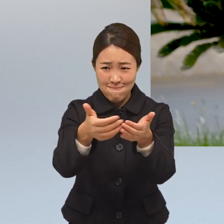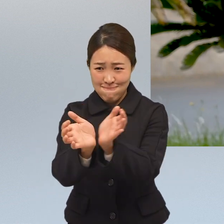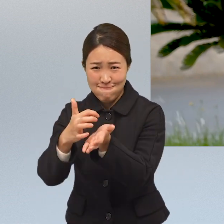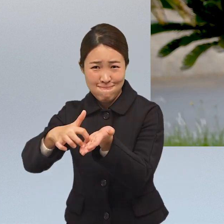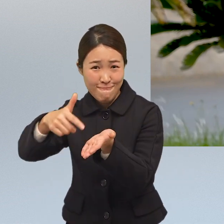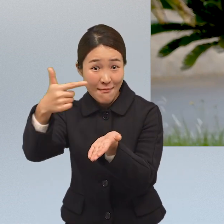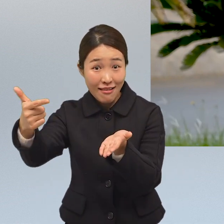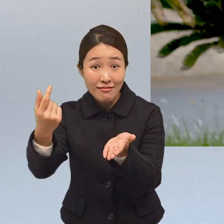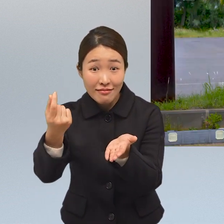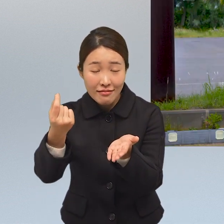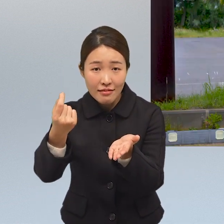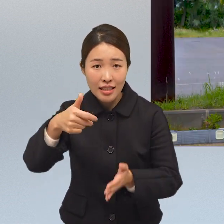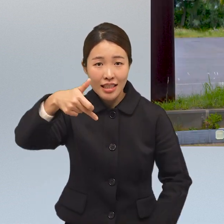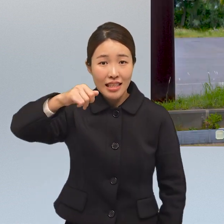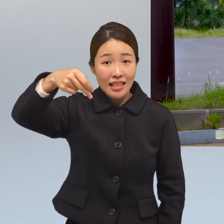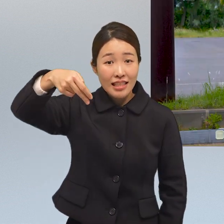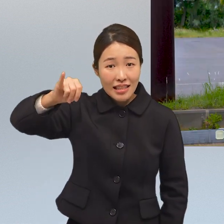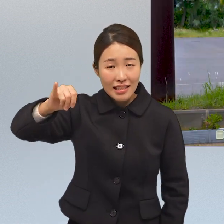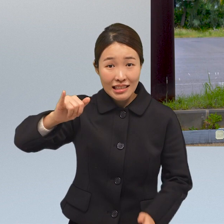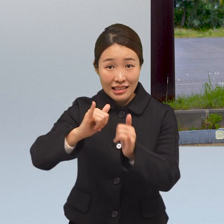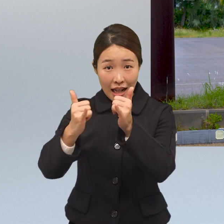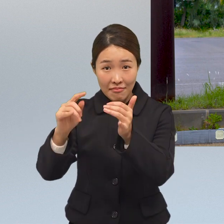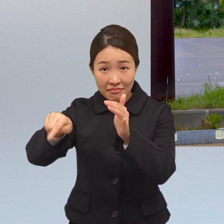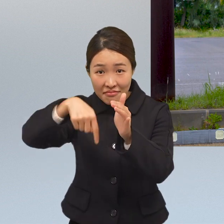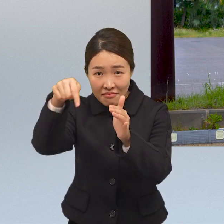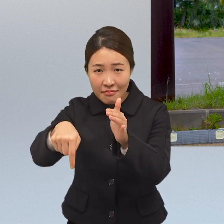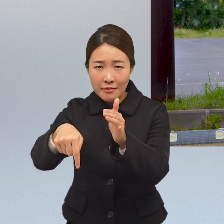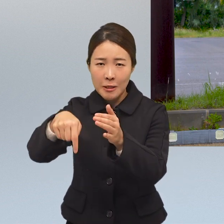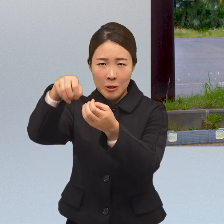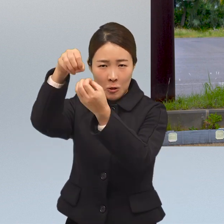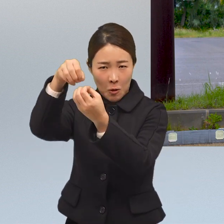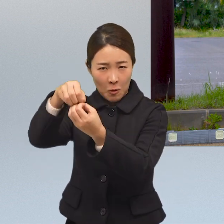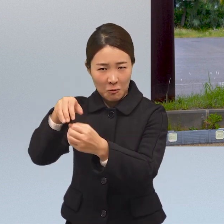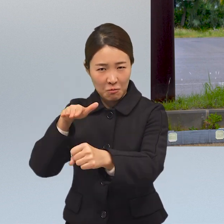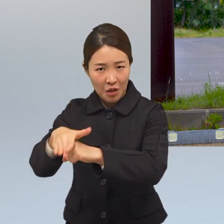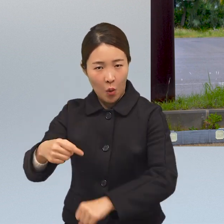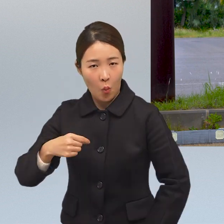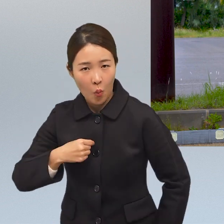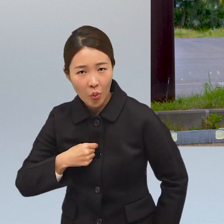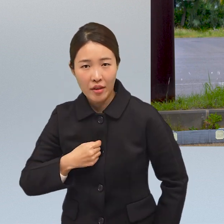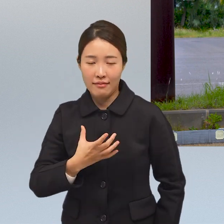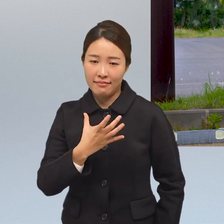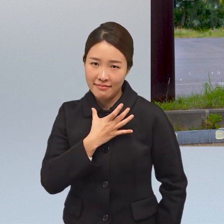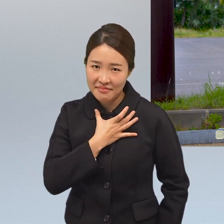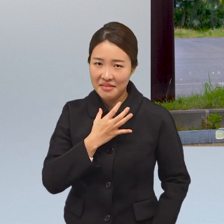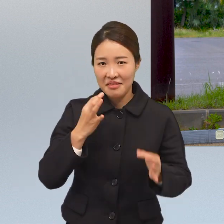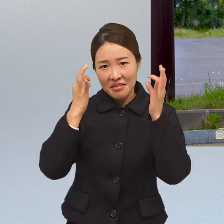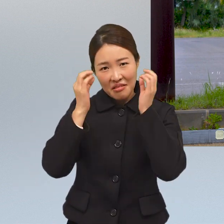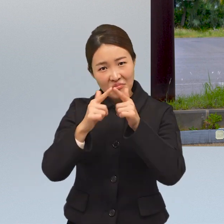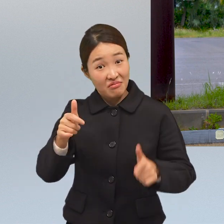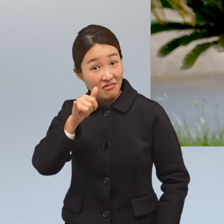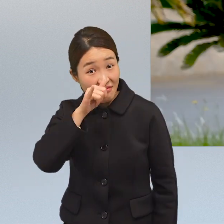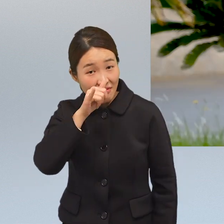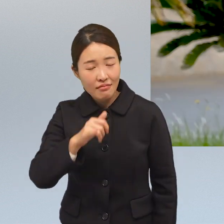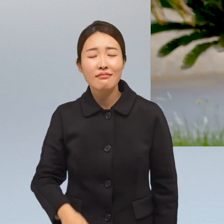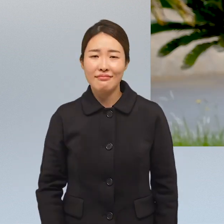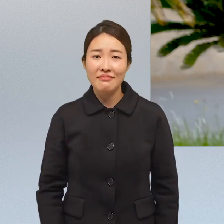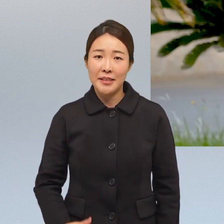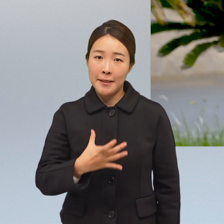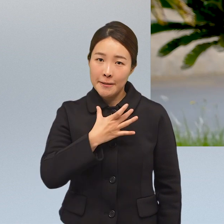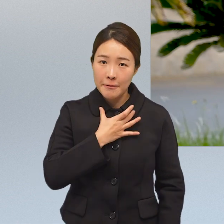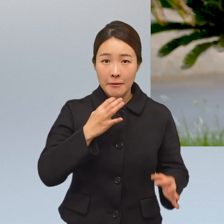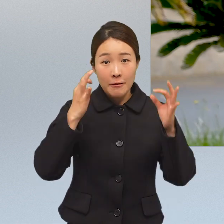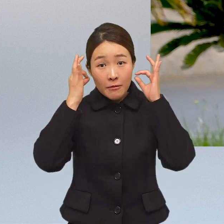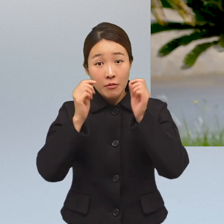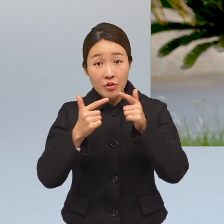있다고 말씀해 주셨는데 키시 사람들만이 가지고 있는 전통적인 의상이나 아니면 장신구들이 있을 것 같거든요. 장신구